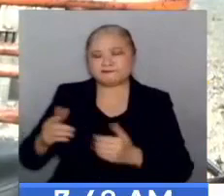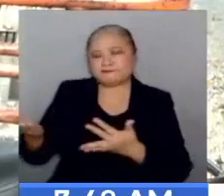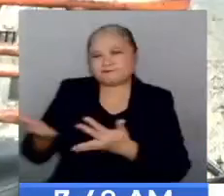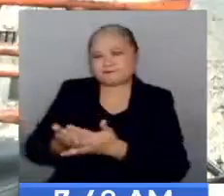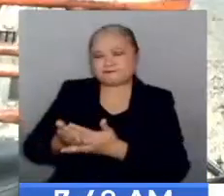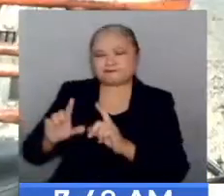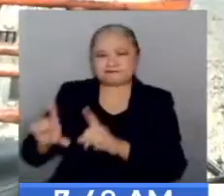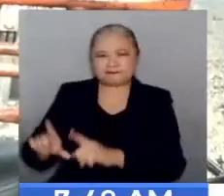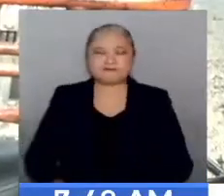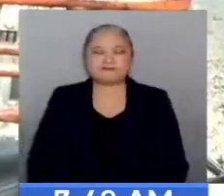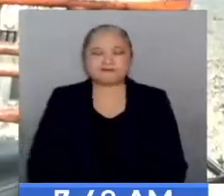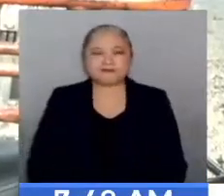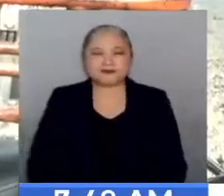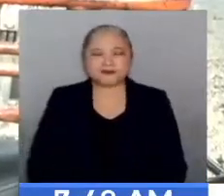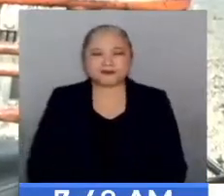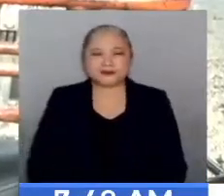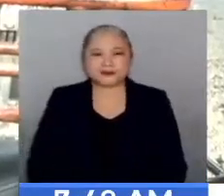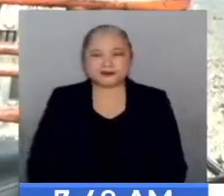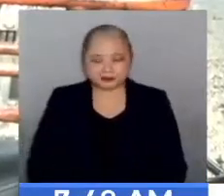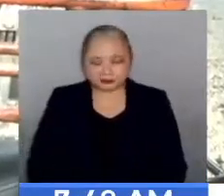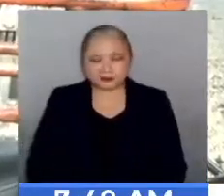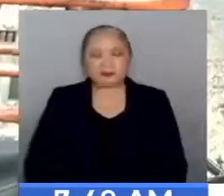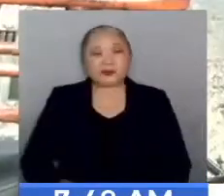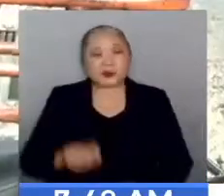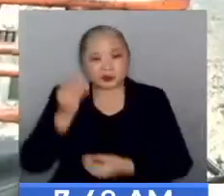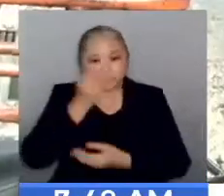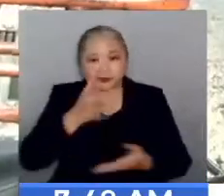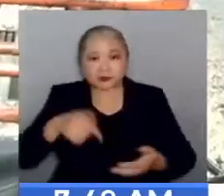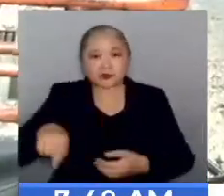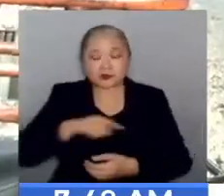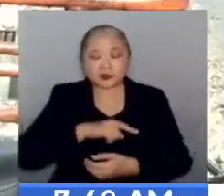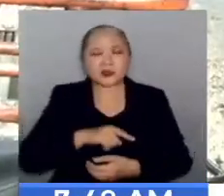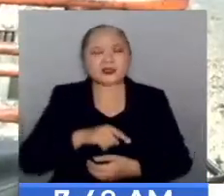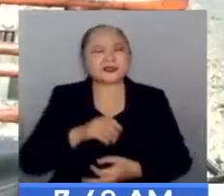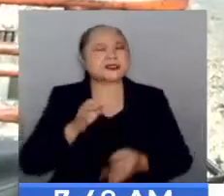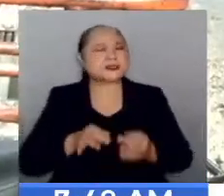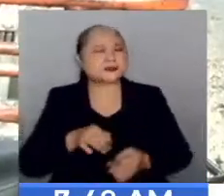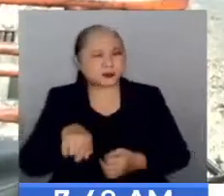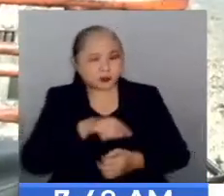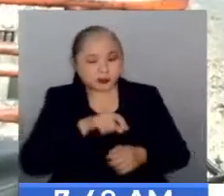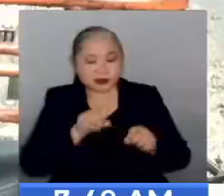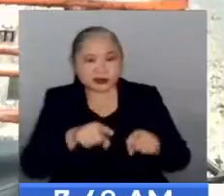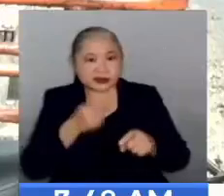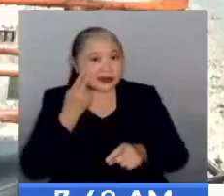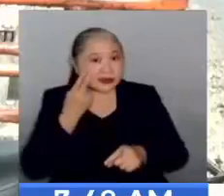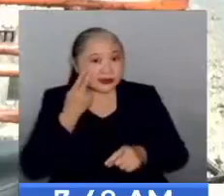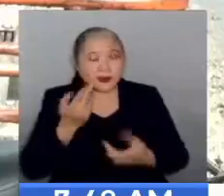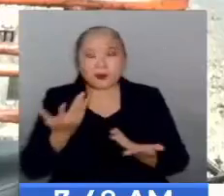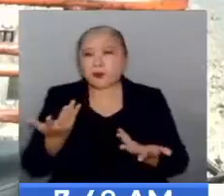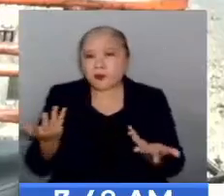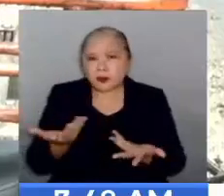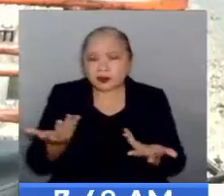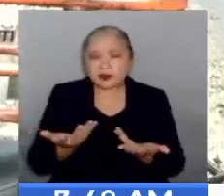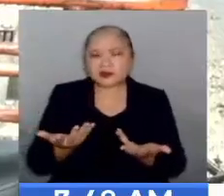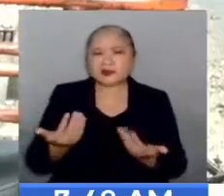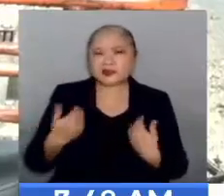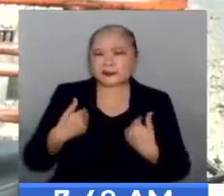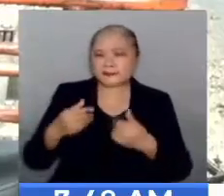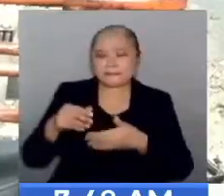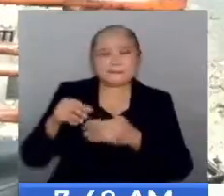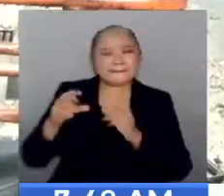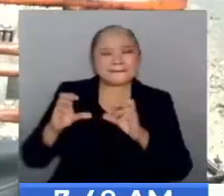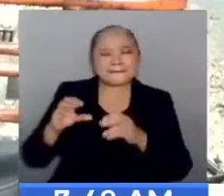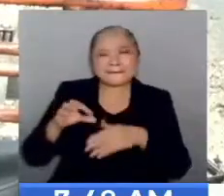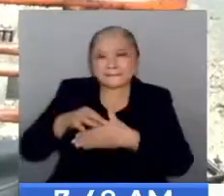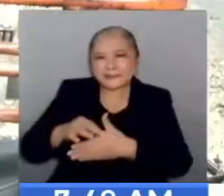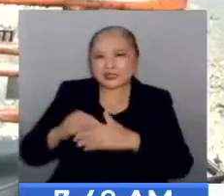Samantala, Ivan, isa pa sa mga paalala ng mga otoridad ay magduda na raw talaga yung mga mamimili kapag wala silang nakita na meat inspection certificate dun sa